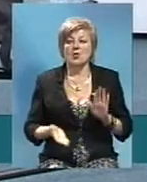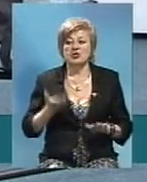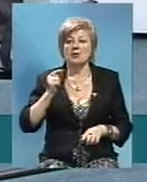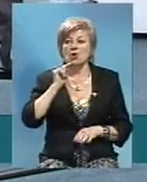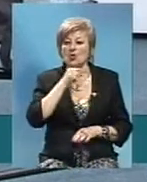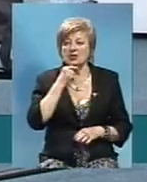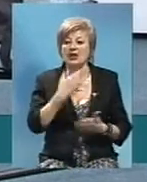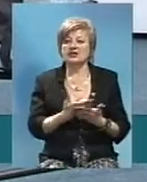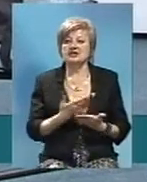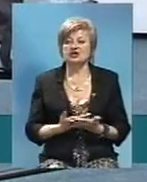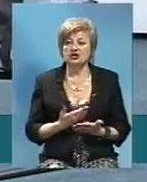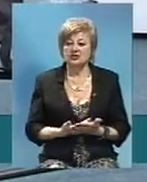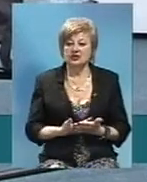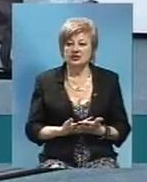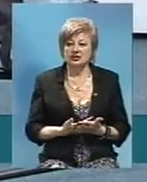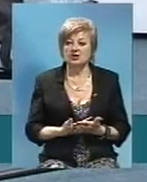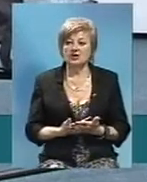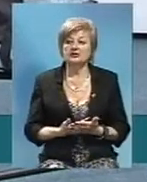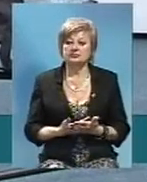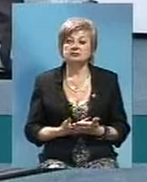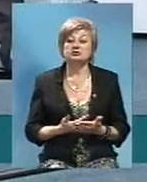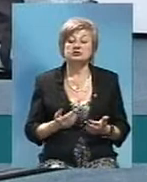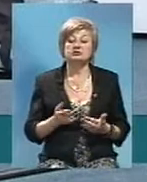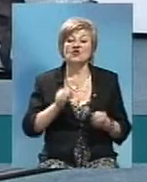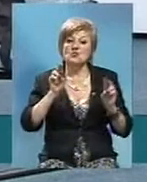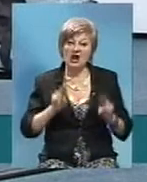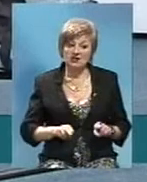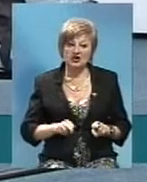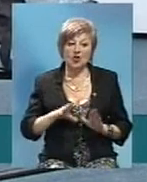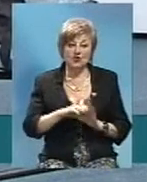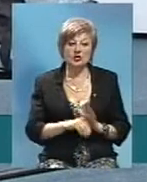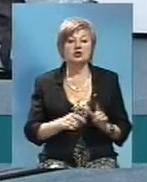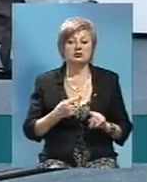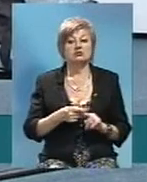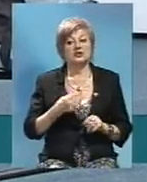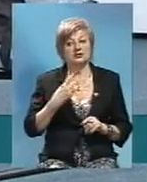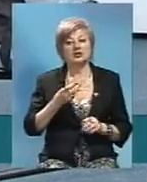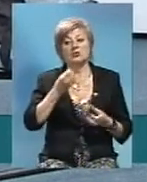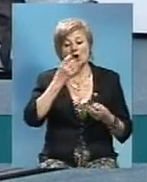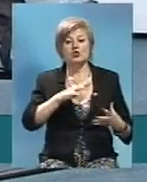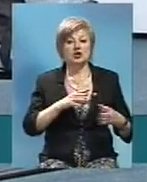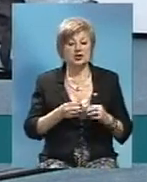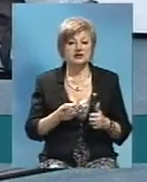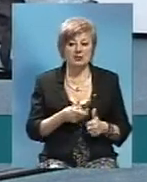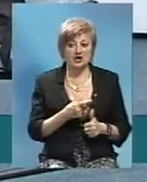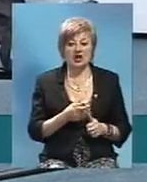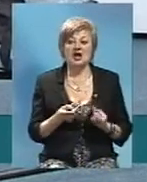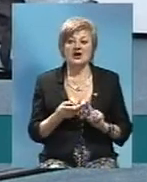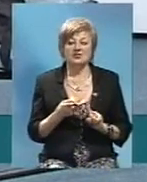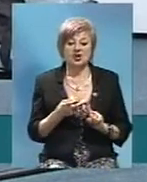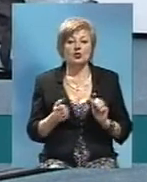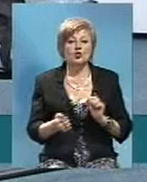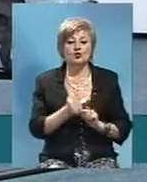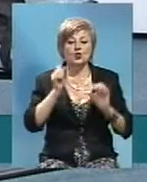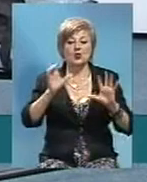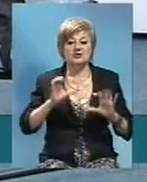данные касательно этого введения этого, да, правила, то, соответственно, мы видим, что там однозначно идет положительные результаты. Это первое. И второй сухой закон, который